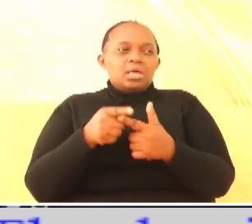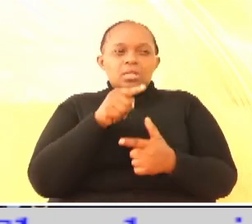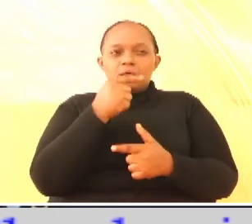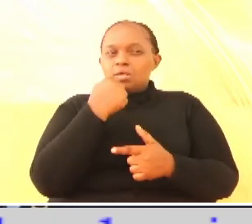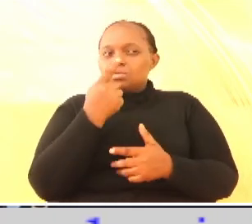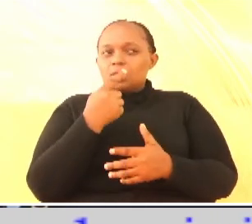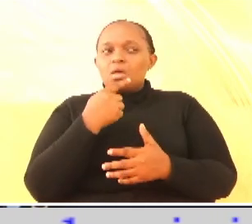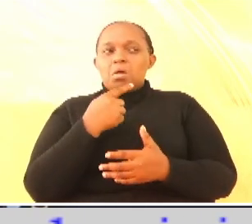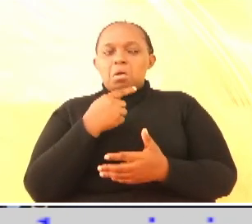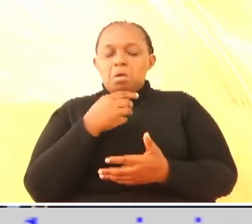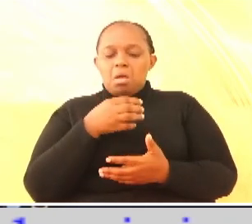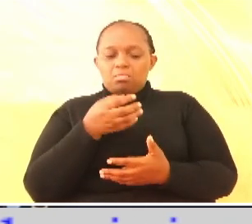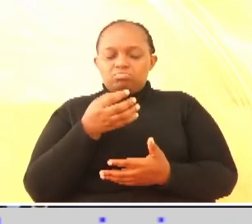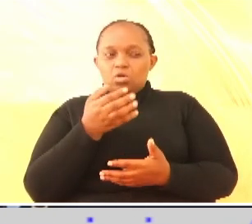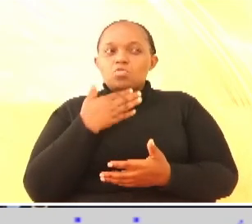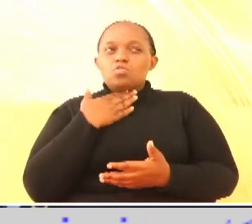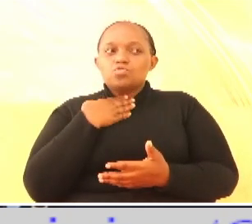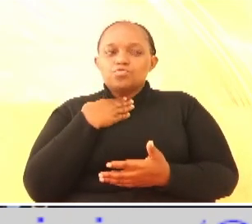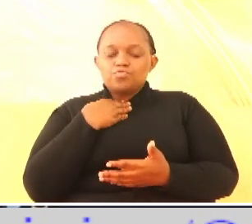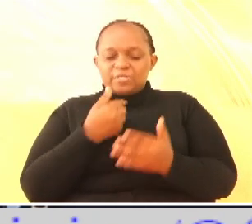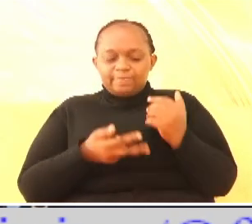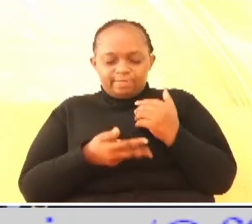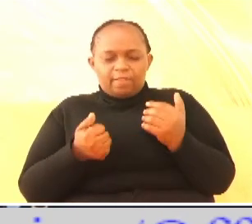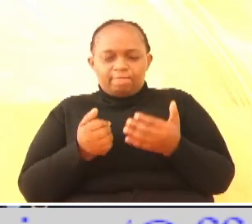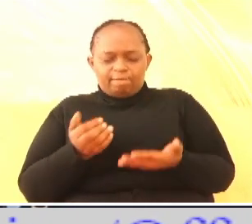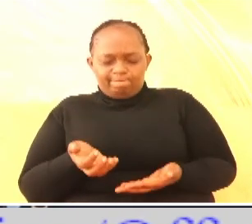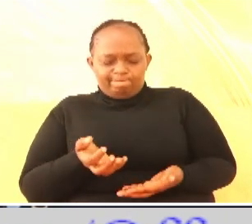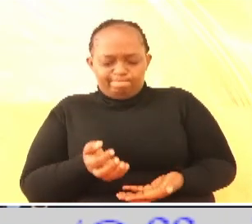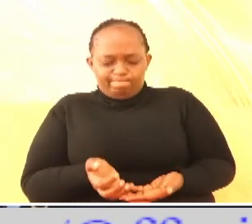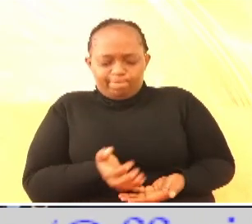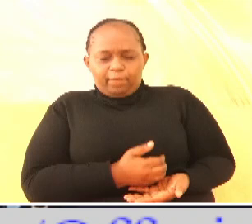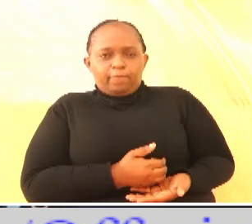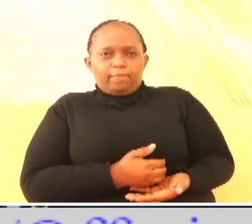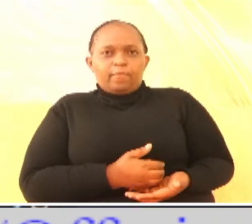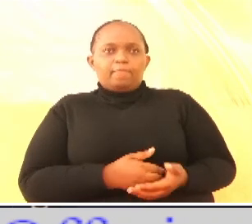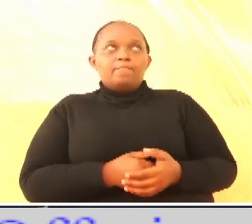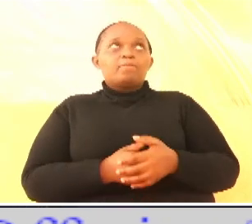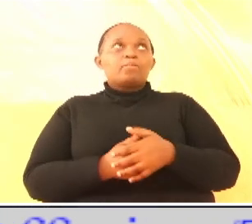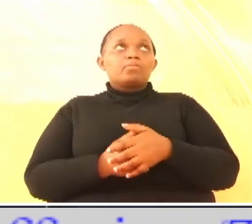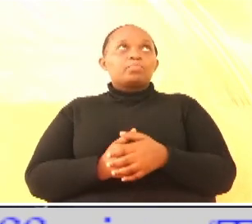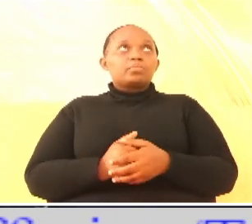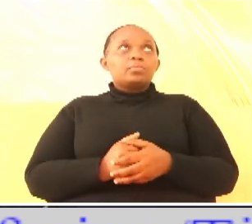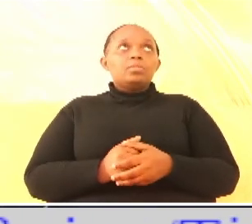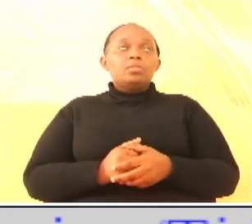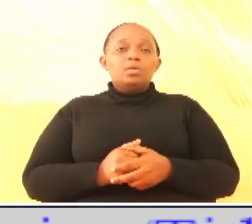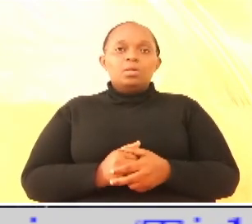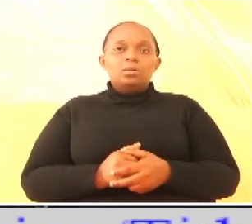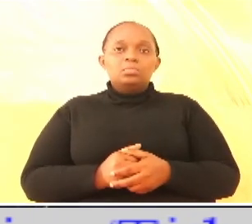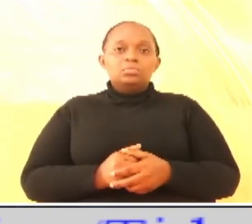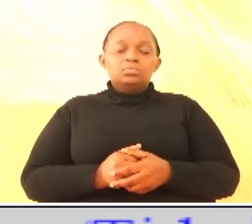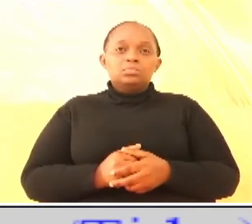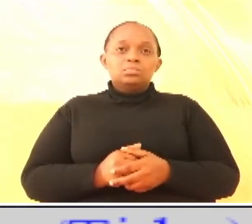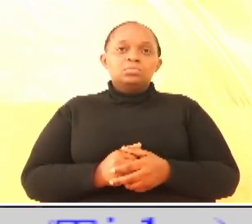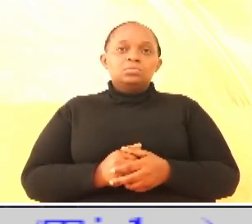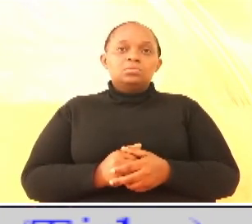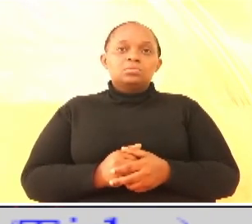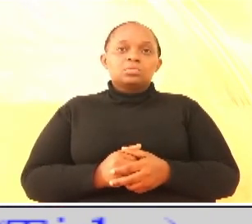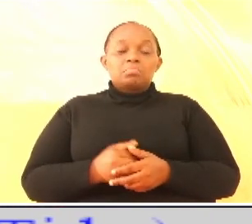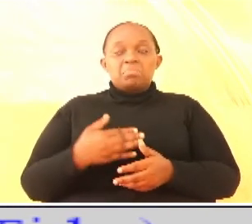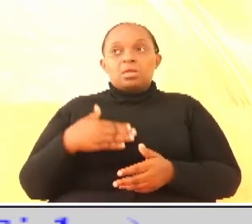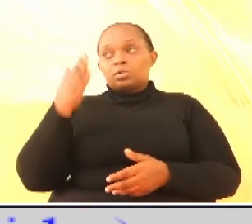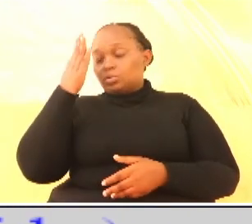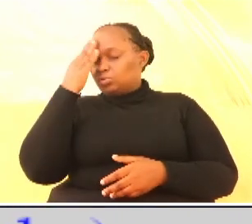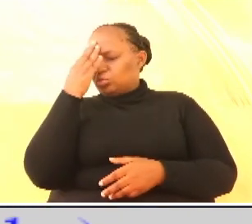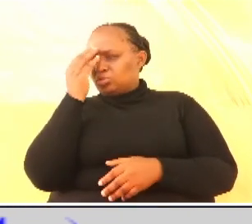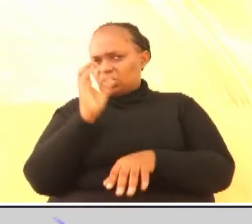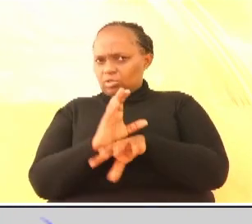discount nimepewa na nini nimenegotiate hapa. Na sasa wote wako kazini. Na walinituma kubeba hizi viti. Najua huku hakuna hiyo shida. Wacha kuanza